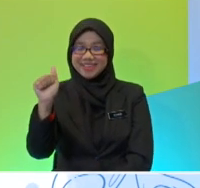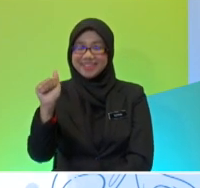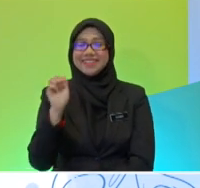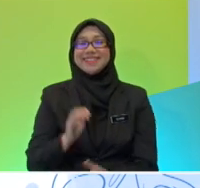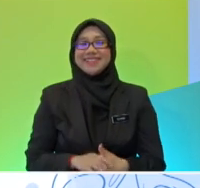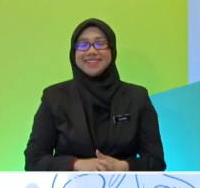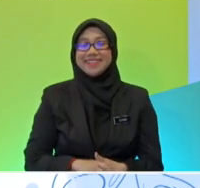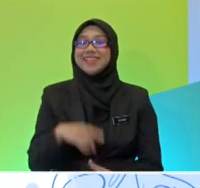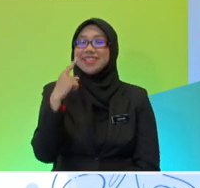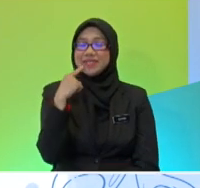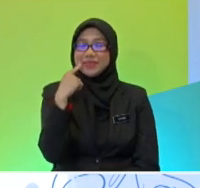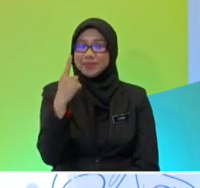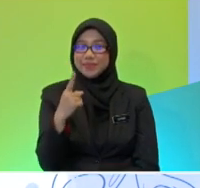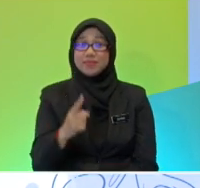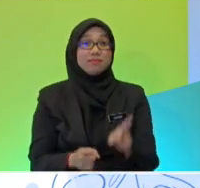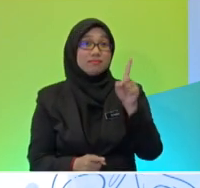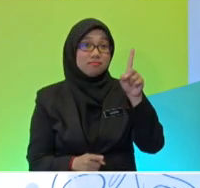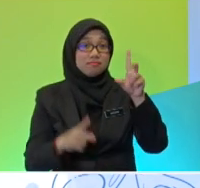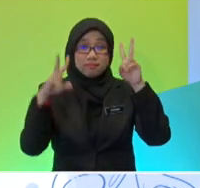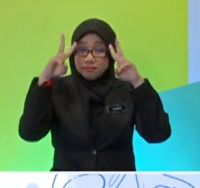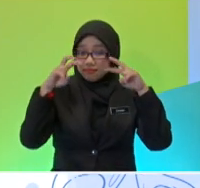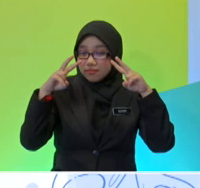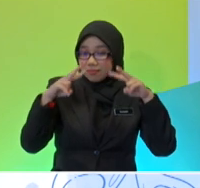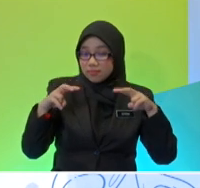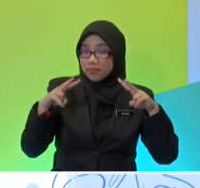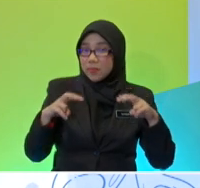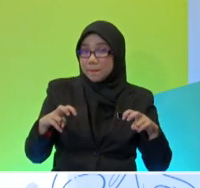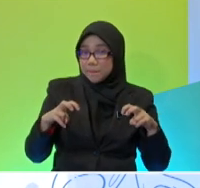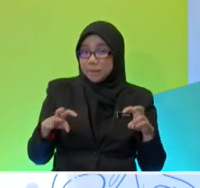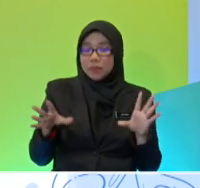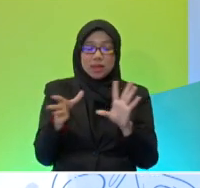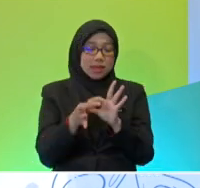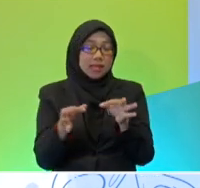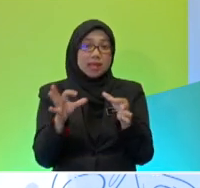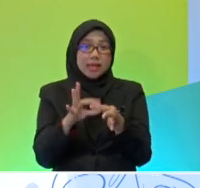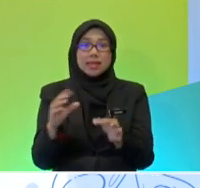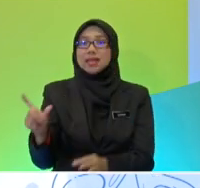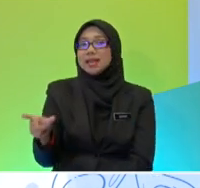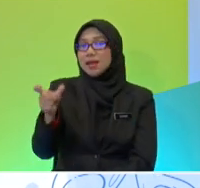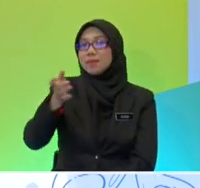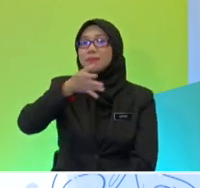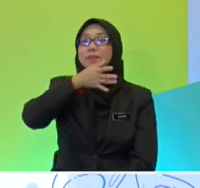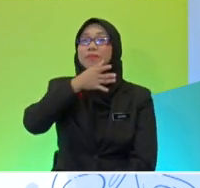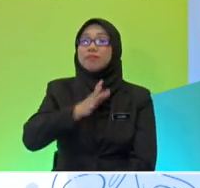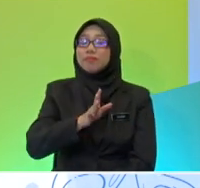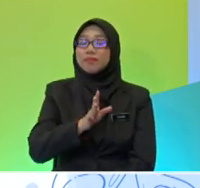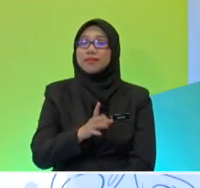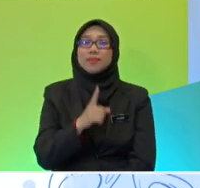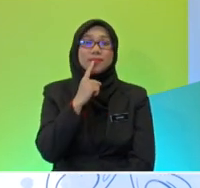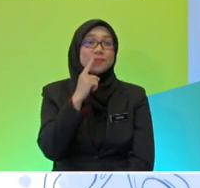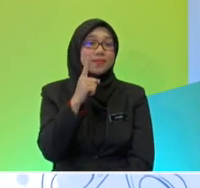Sebutkan satu analisis daripada kisah sifat amanah Nabi Muhammad Shallallahu Alaihi Wasallam Sebutkan satu